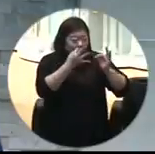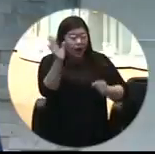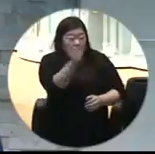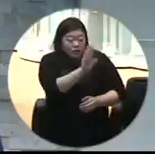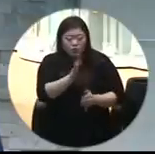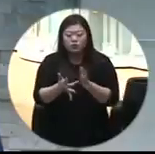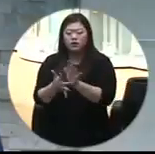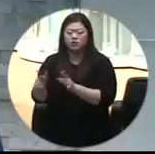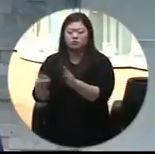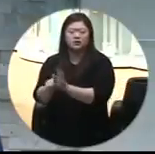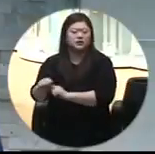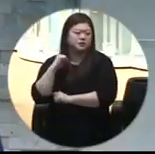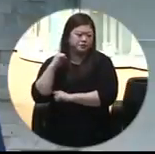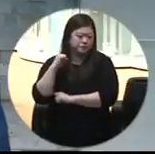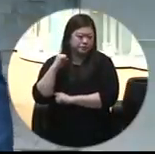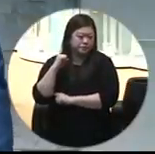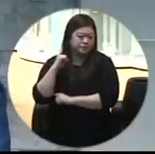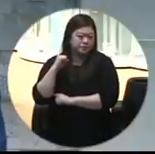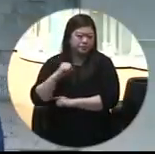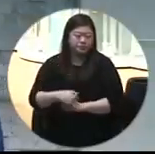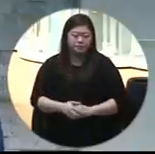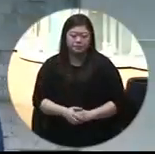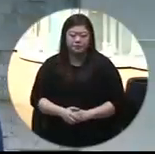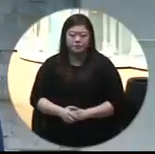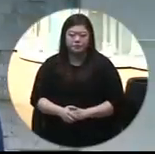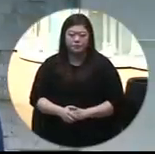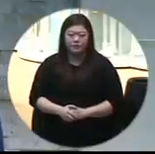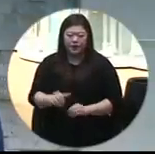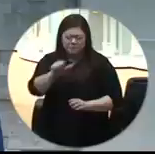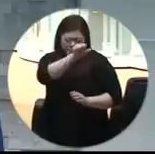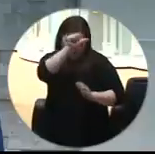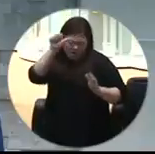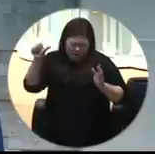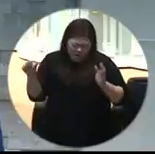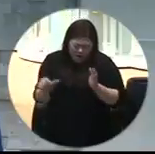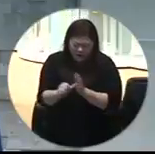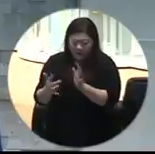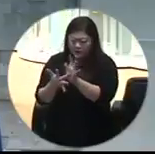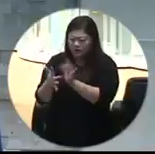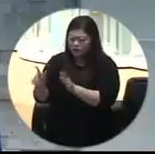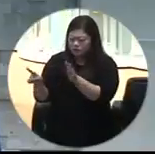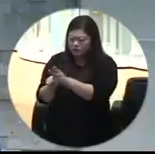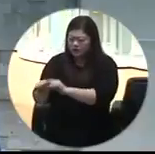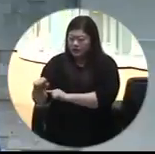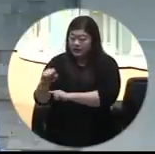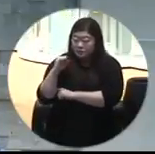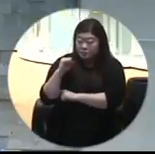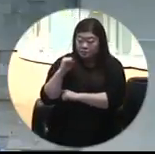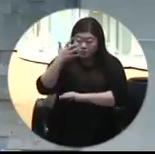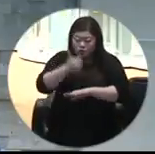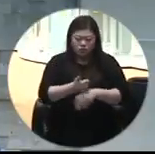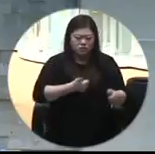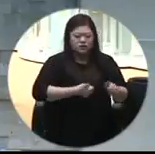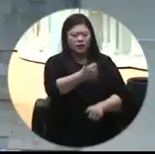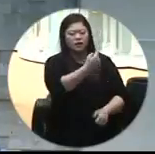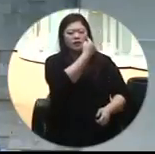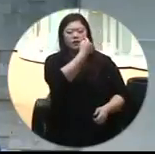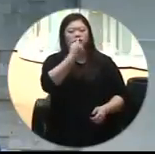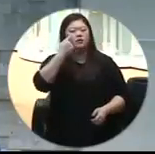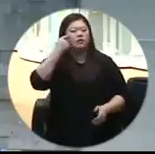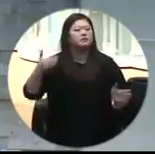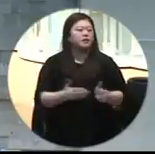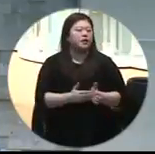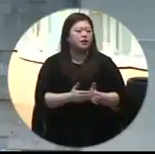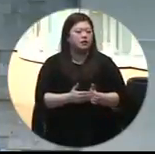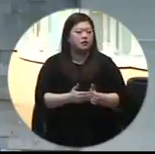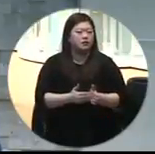아니라고. 예수를 믿는다면 인생 끝까지, 천국 가는 그날까지 보장된 신분이다. 나 예수